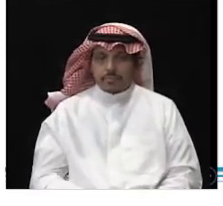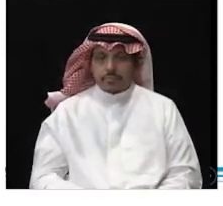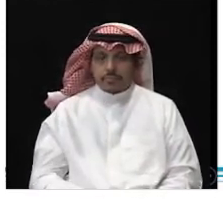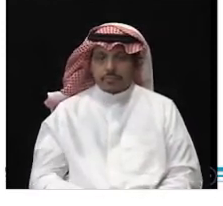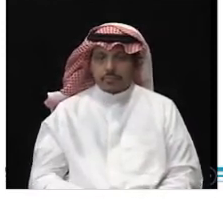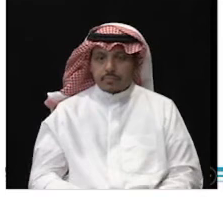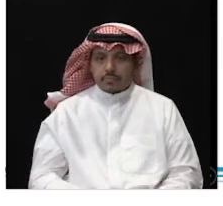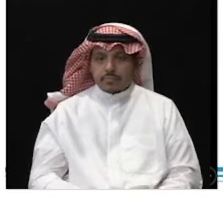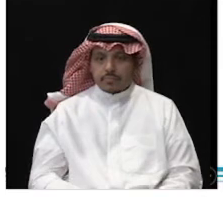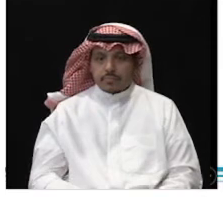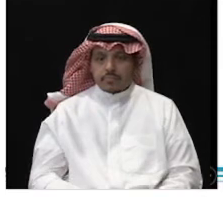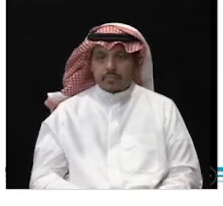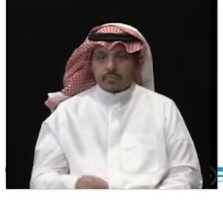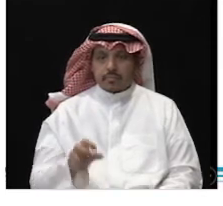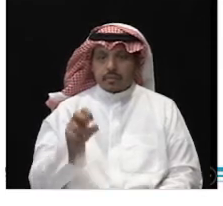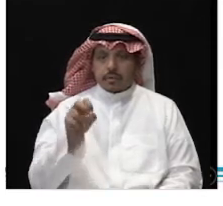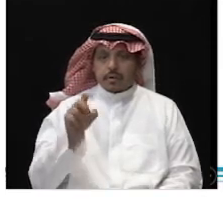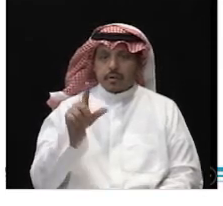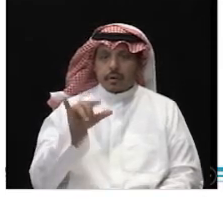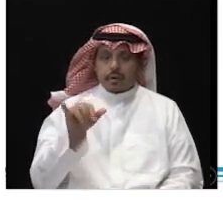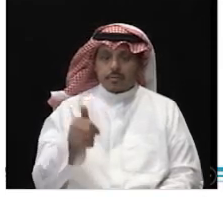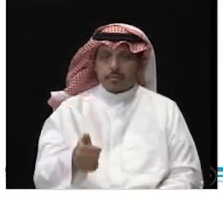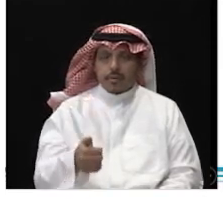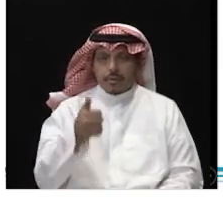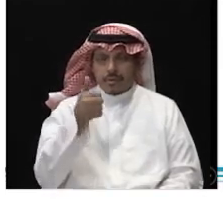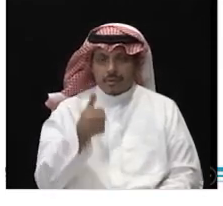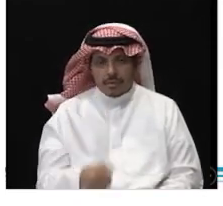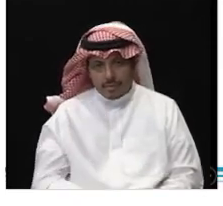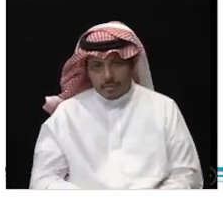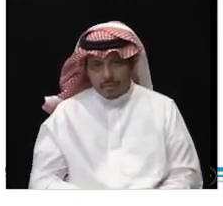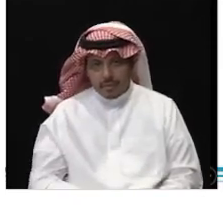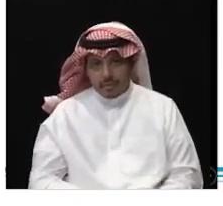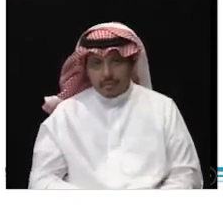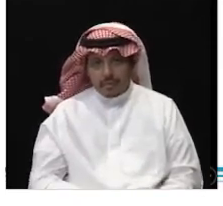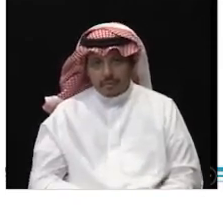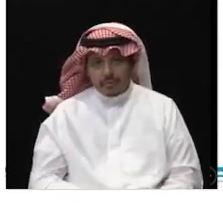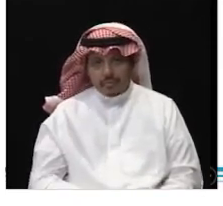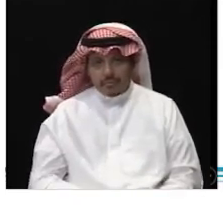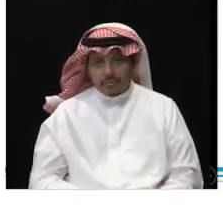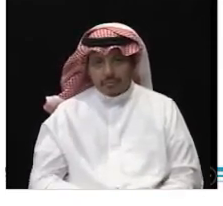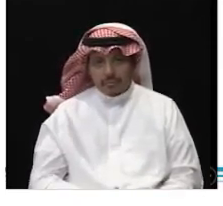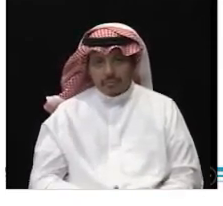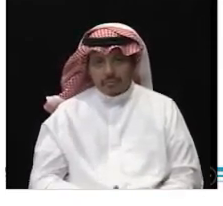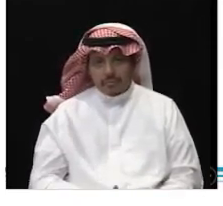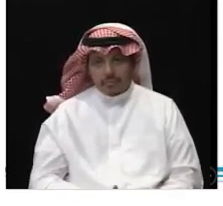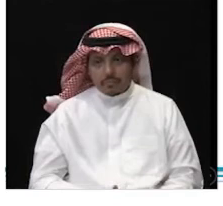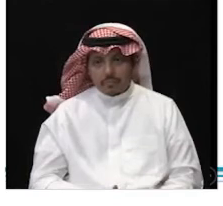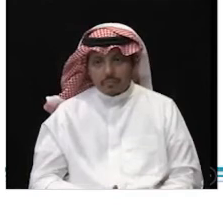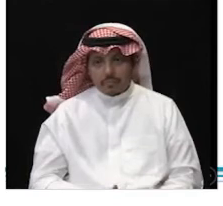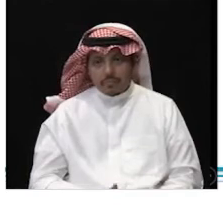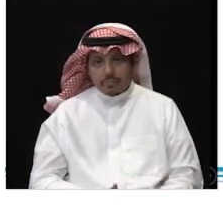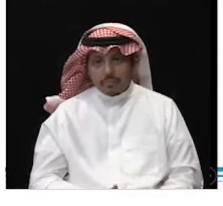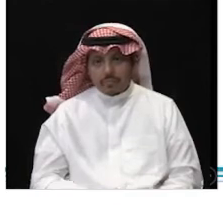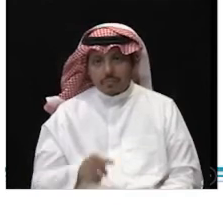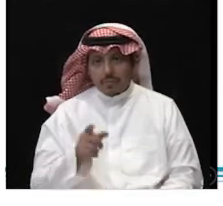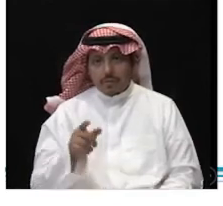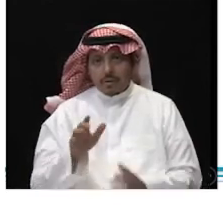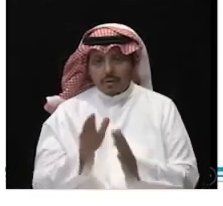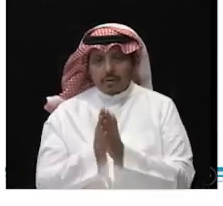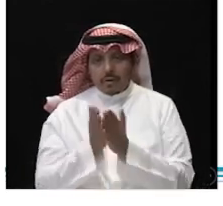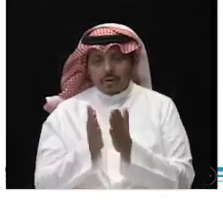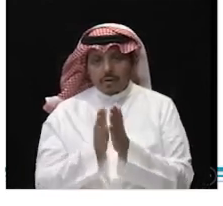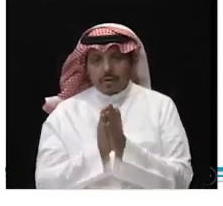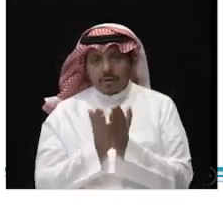عند التنوين، فنقول قلما، قلما، أحسنتم. هنا